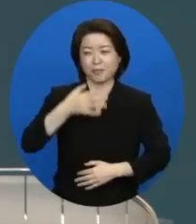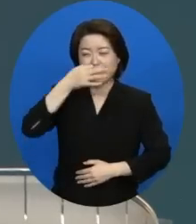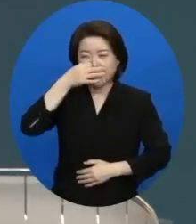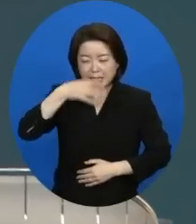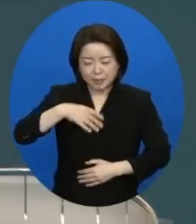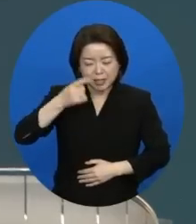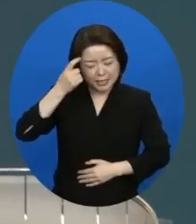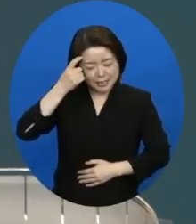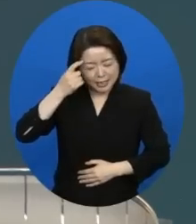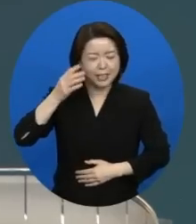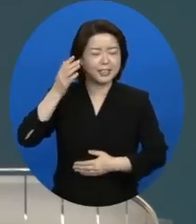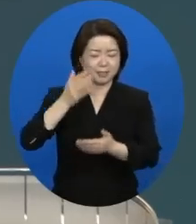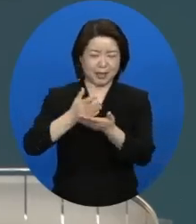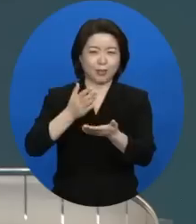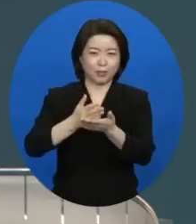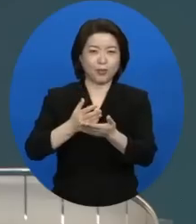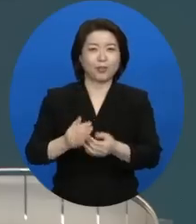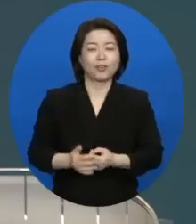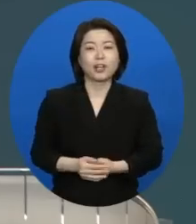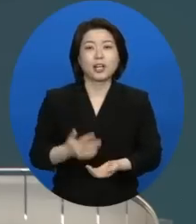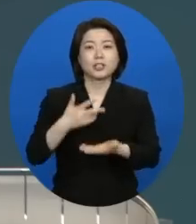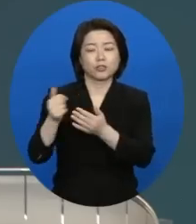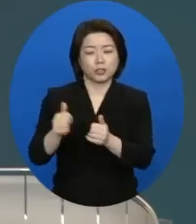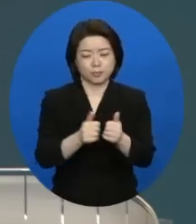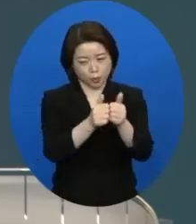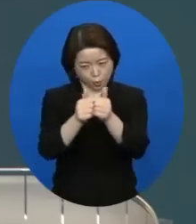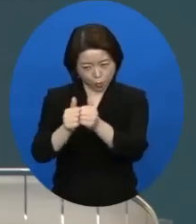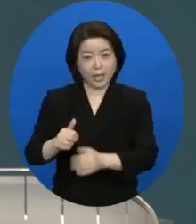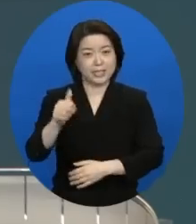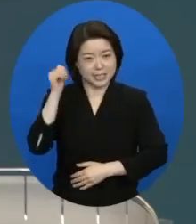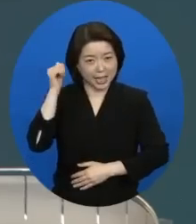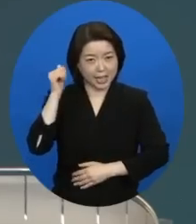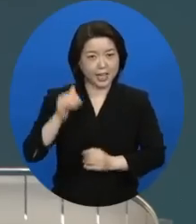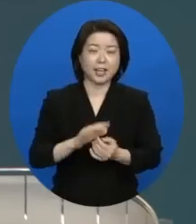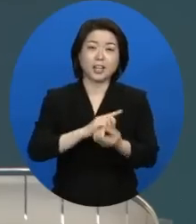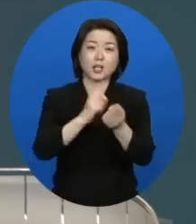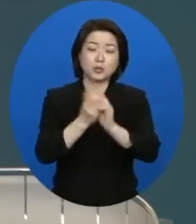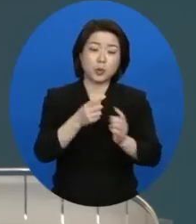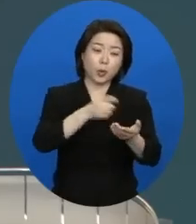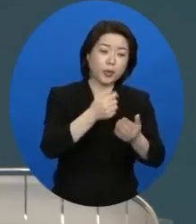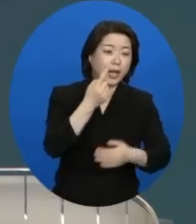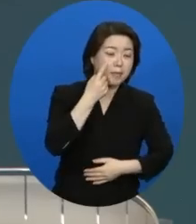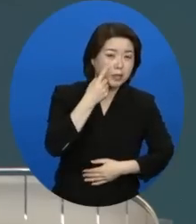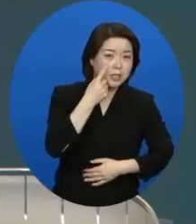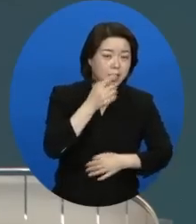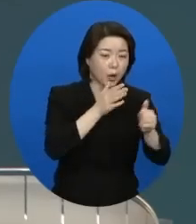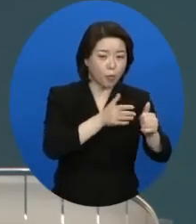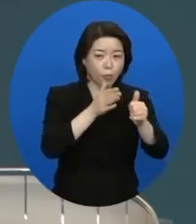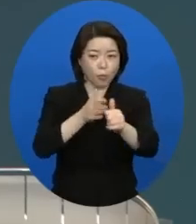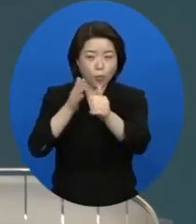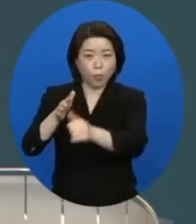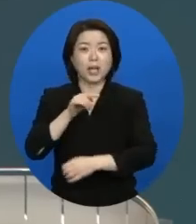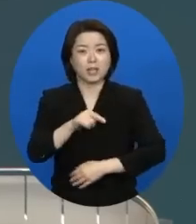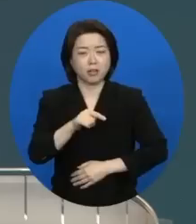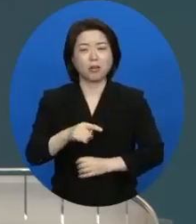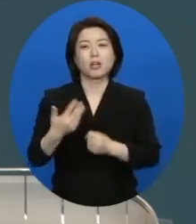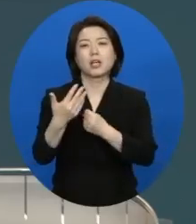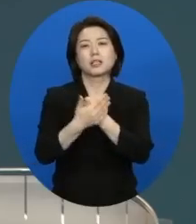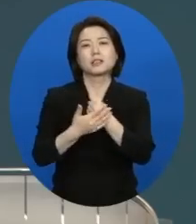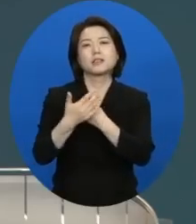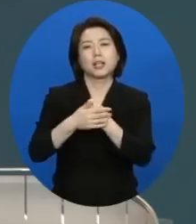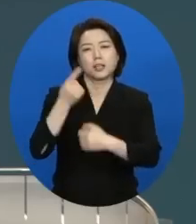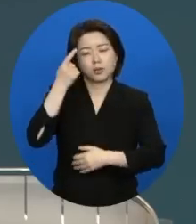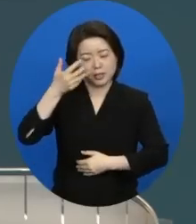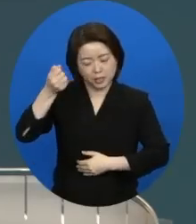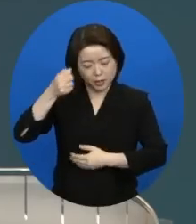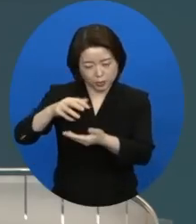힘들게만 생각하지 마시고 주님 동행하자, 그렇게 서로 일기도 써보자고 권하는 것을 은혜라고